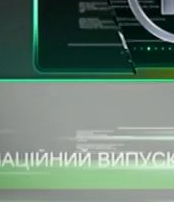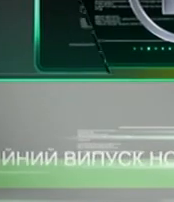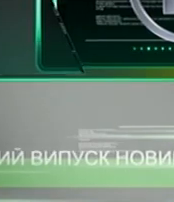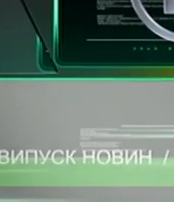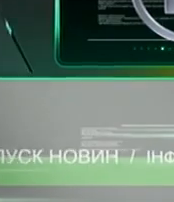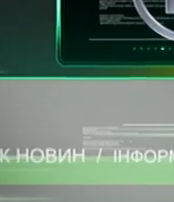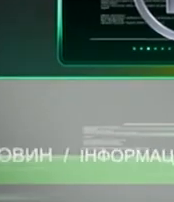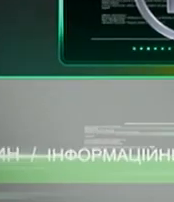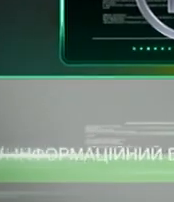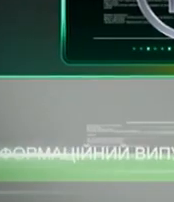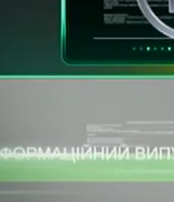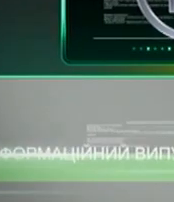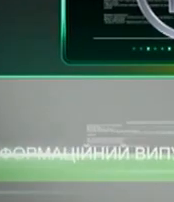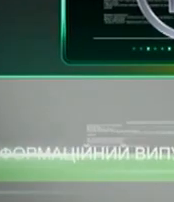Дякую за